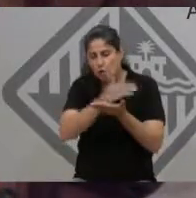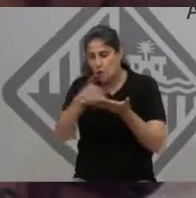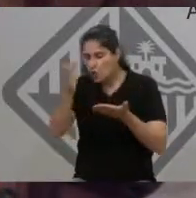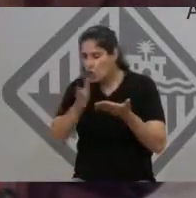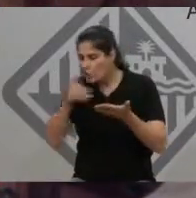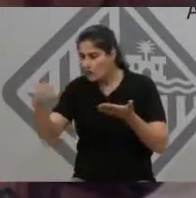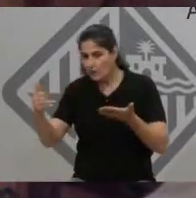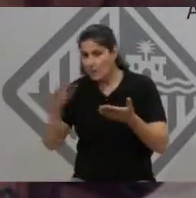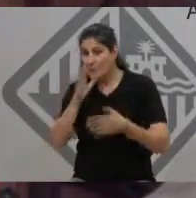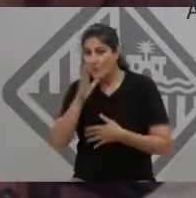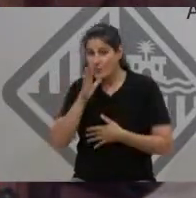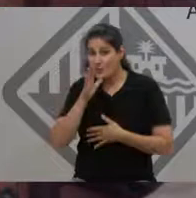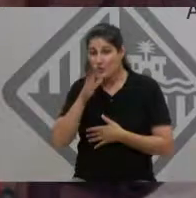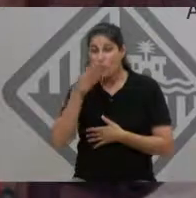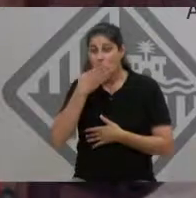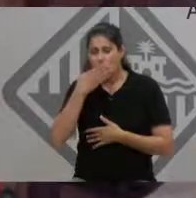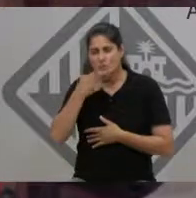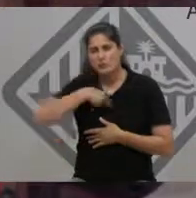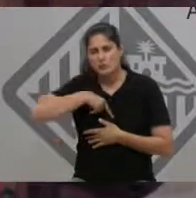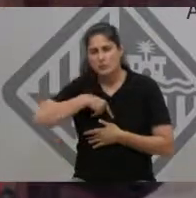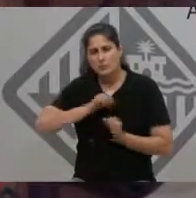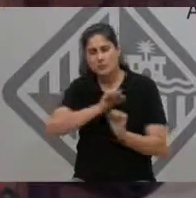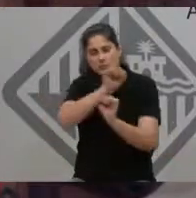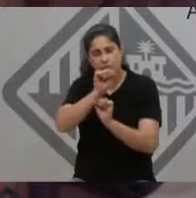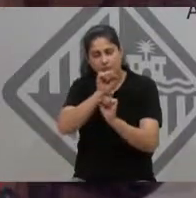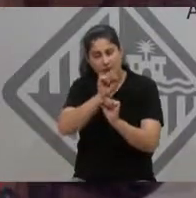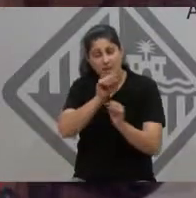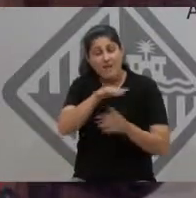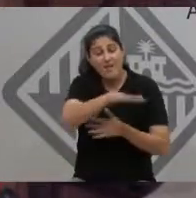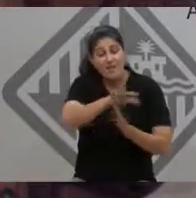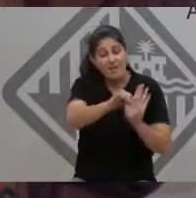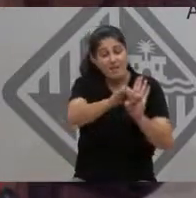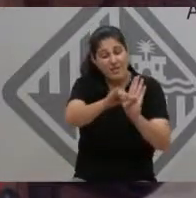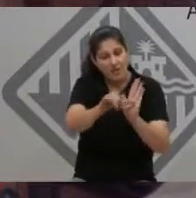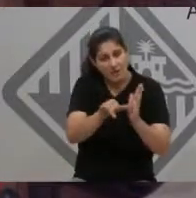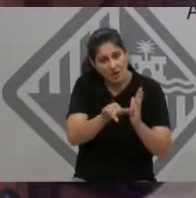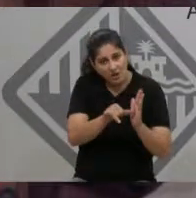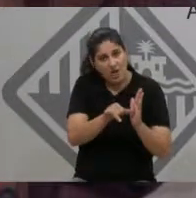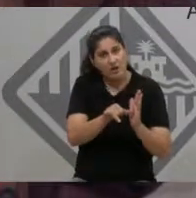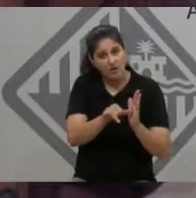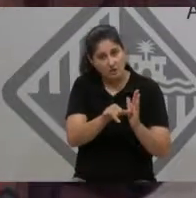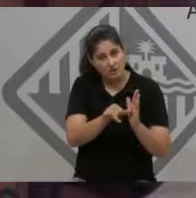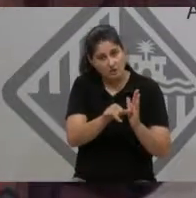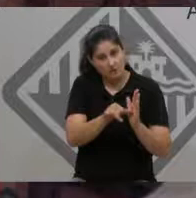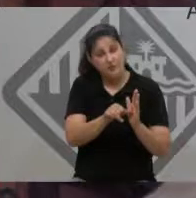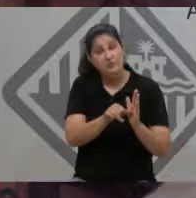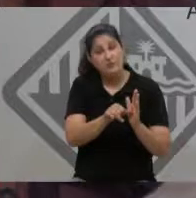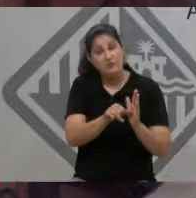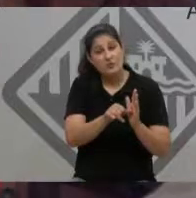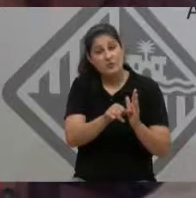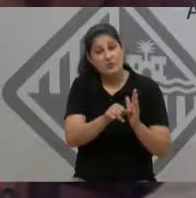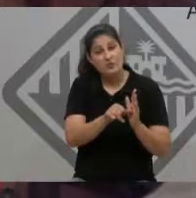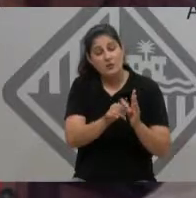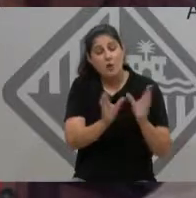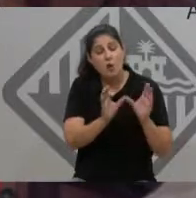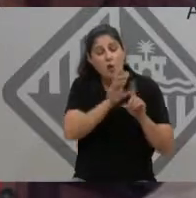perquè l'escolarització la defensem territorialitzada, de proximitat, inclosa en la